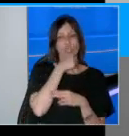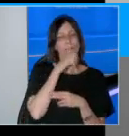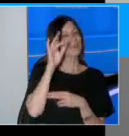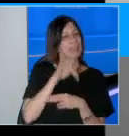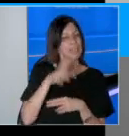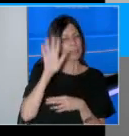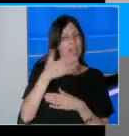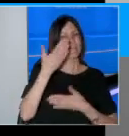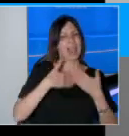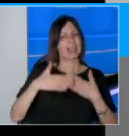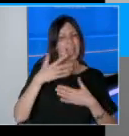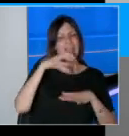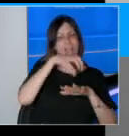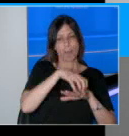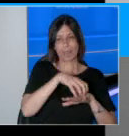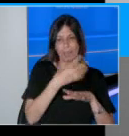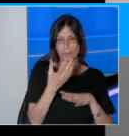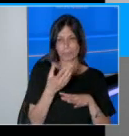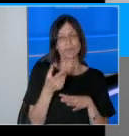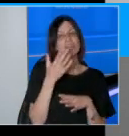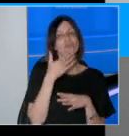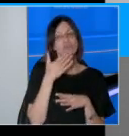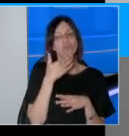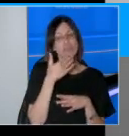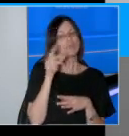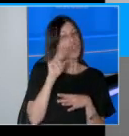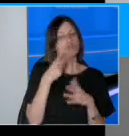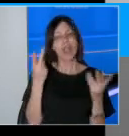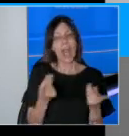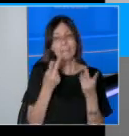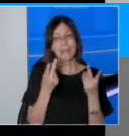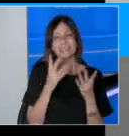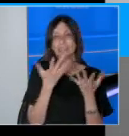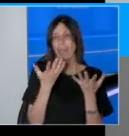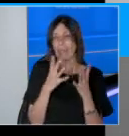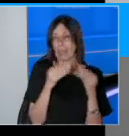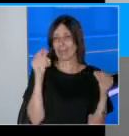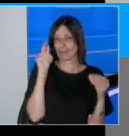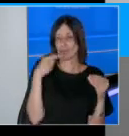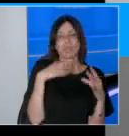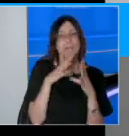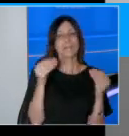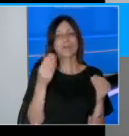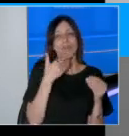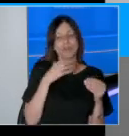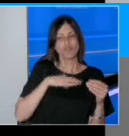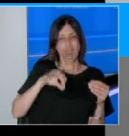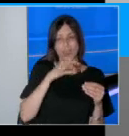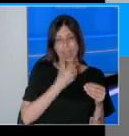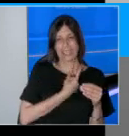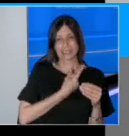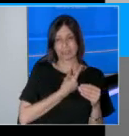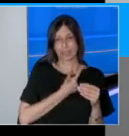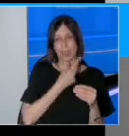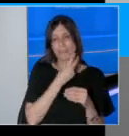גם לעלייה להר הבית, שליהודים יש מה לחפש בהר הבית. מה איבדנו בהר הבית? את היהדות שלנו, את עצמנו.